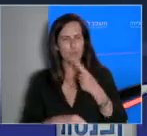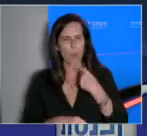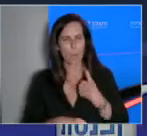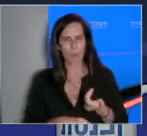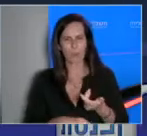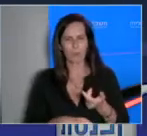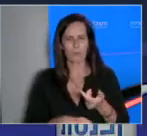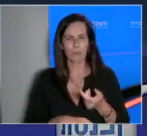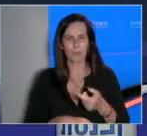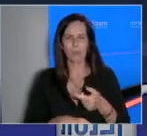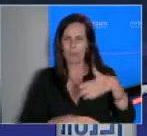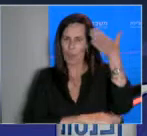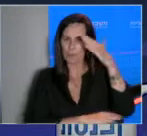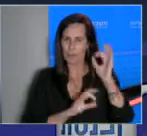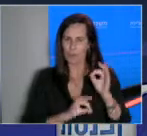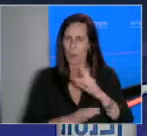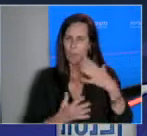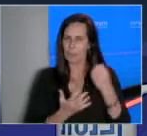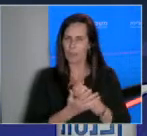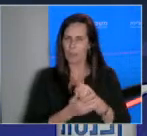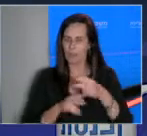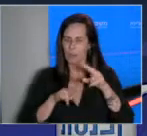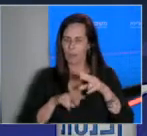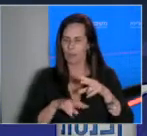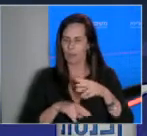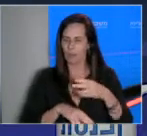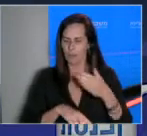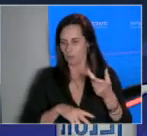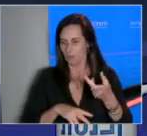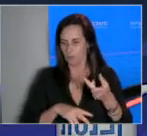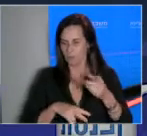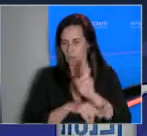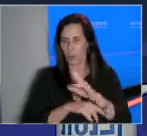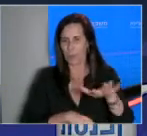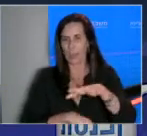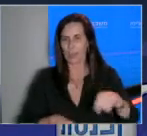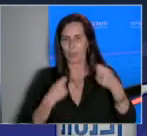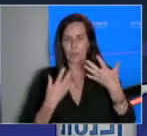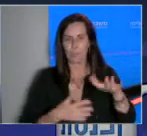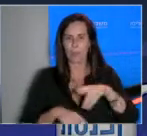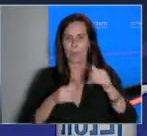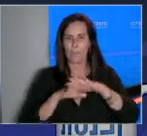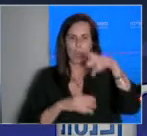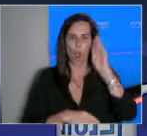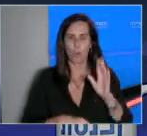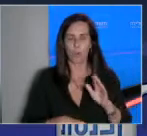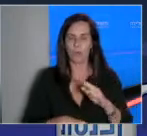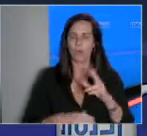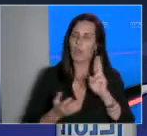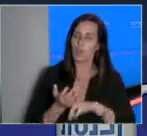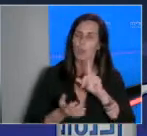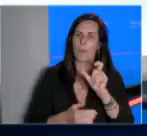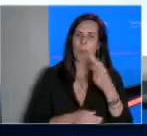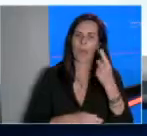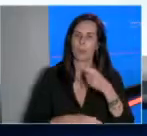אומר לי, זה אומר שהמדינה בעצם לא מצליחה להחזיק את מערכת החינוך, אם זה מה שהמנהל אומר. אין מערכת חינוך בלי ההורים. הכל נכון, חוץ